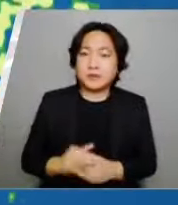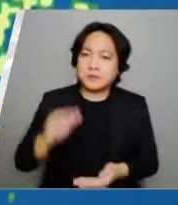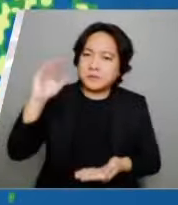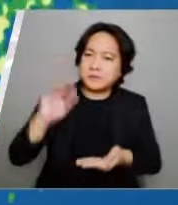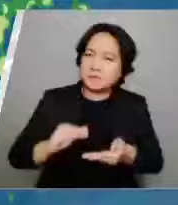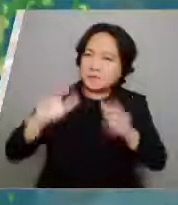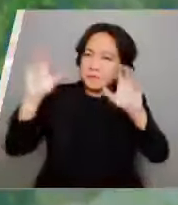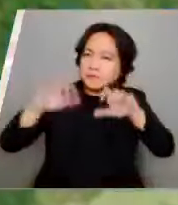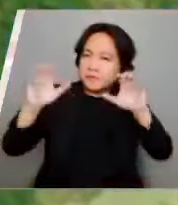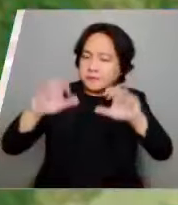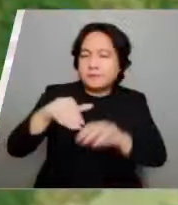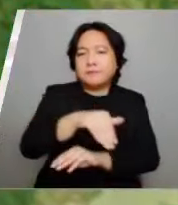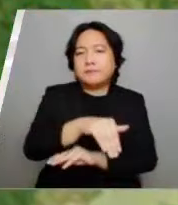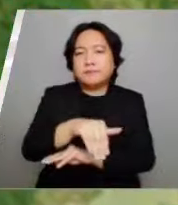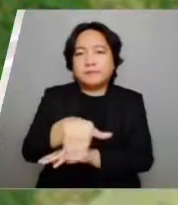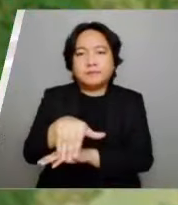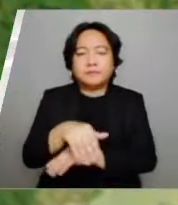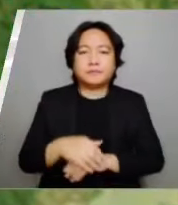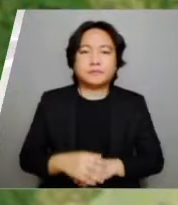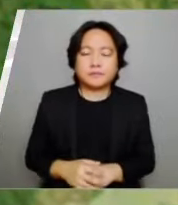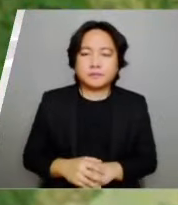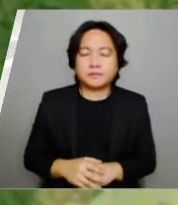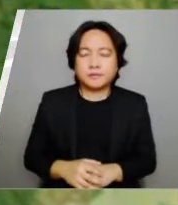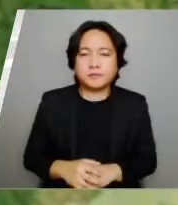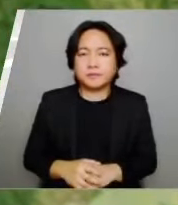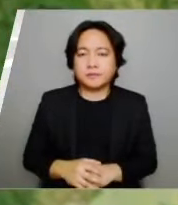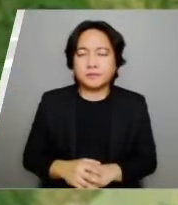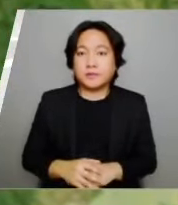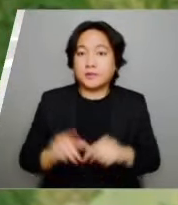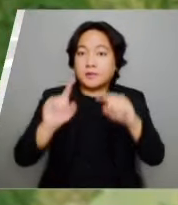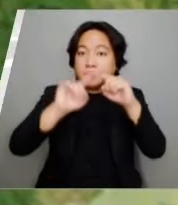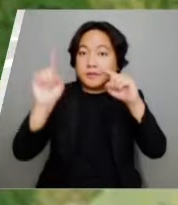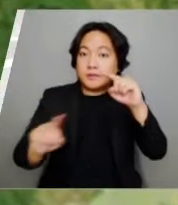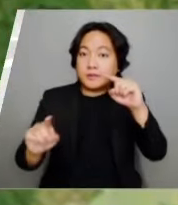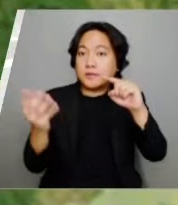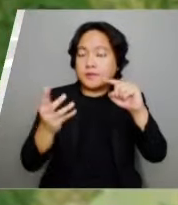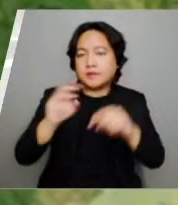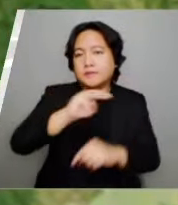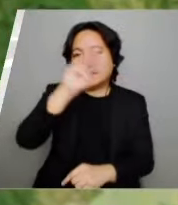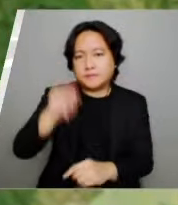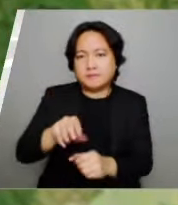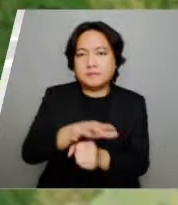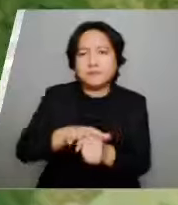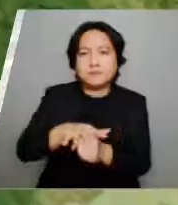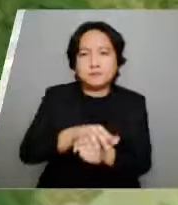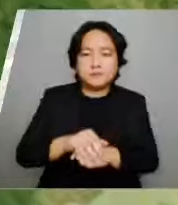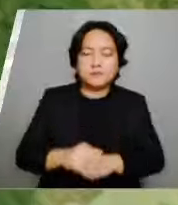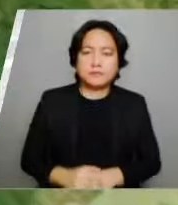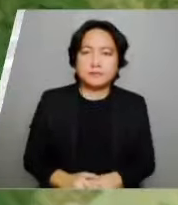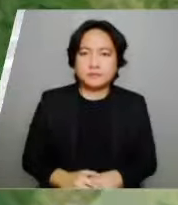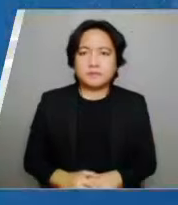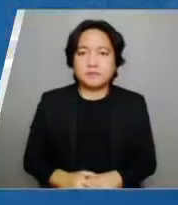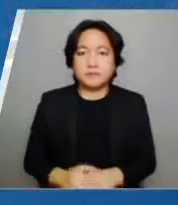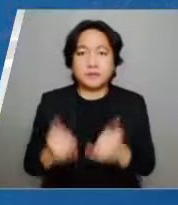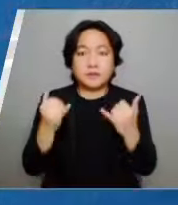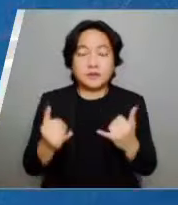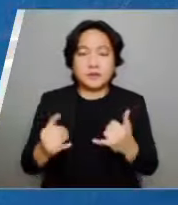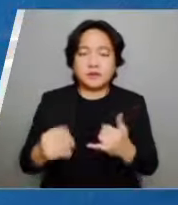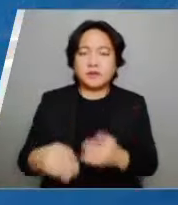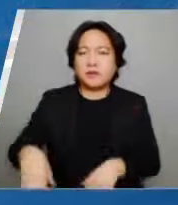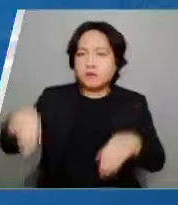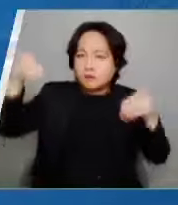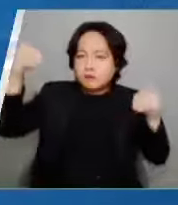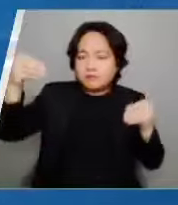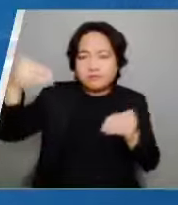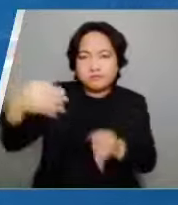ng gabi. Nananatili rin ang tsansa ng thunderstorms sa Metro Manila. Sa ngayon, Intertropical Convergence Zone o